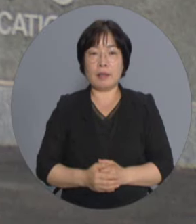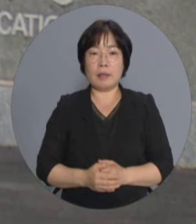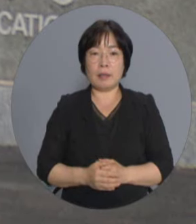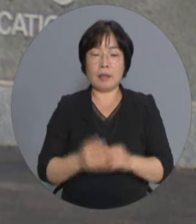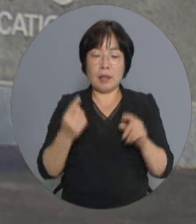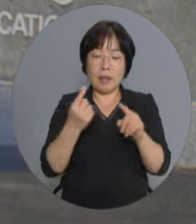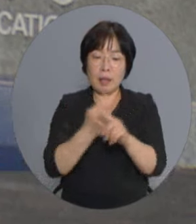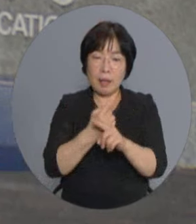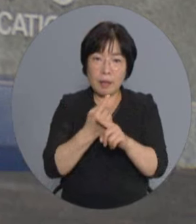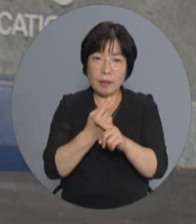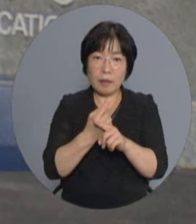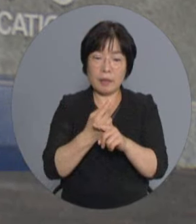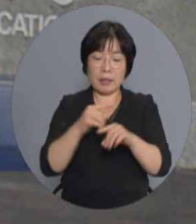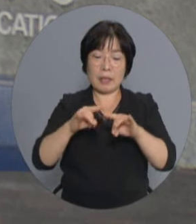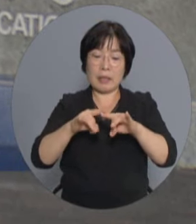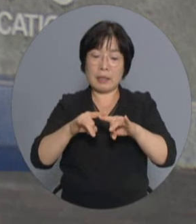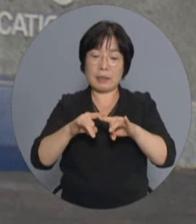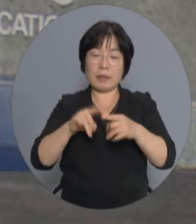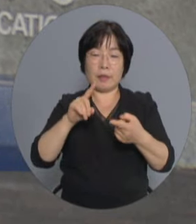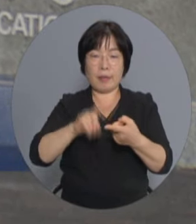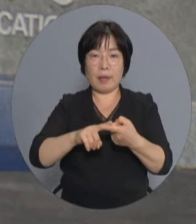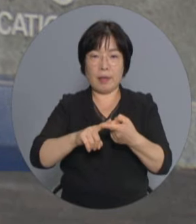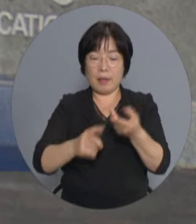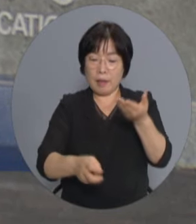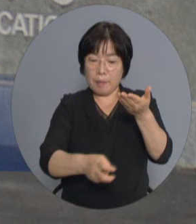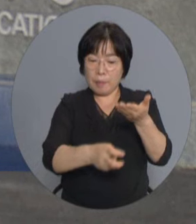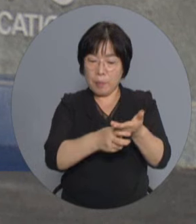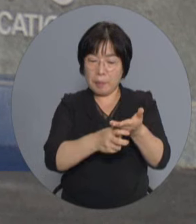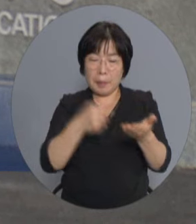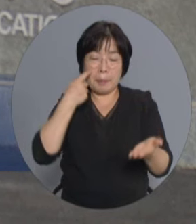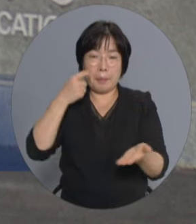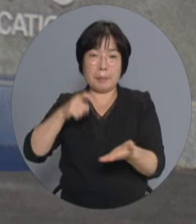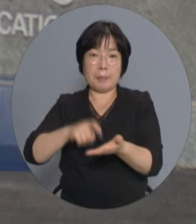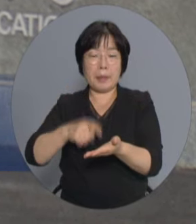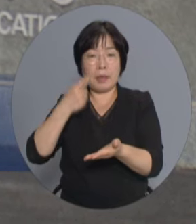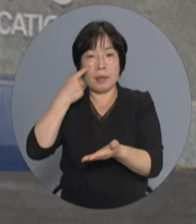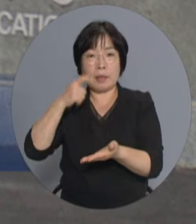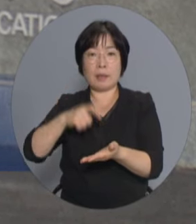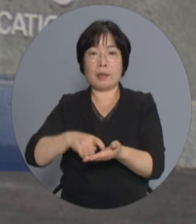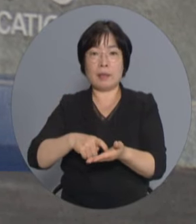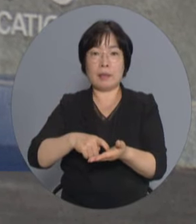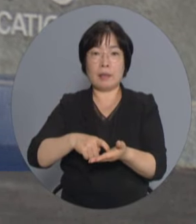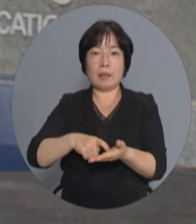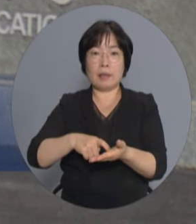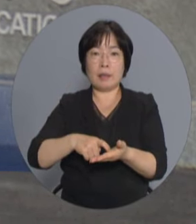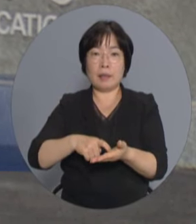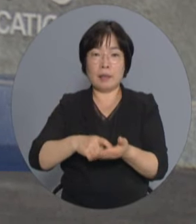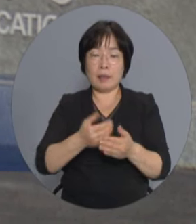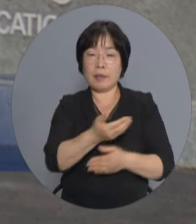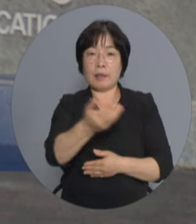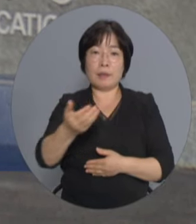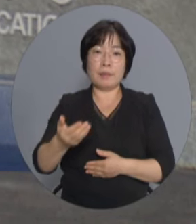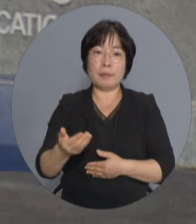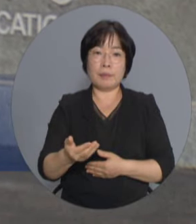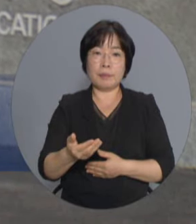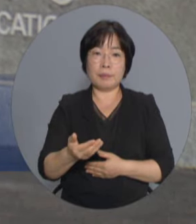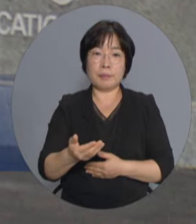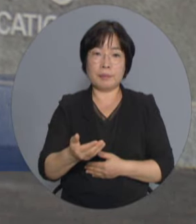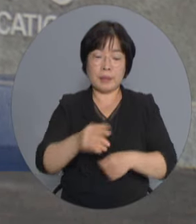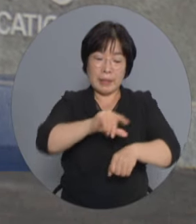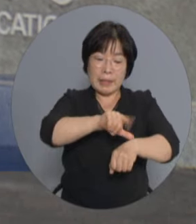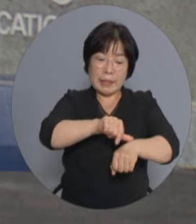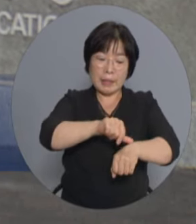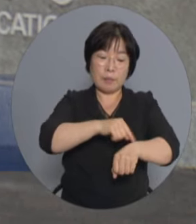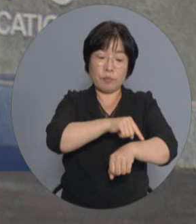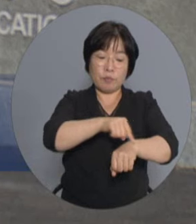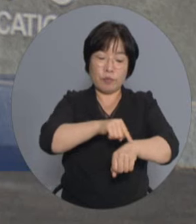매년 전자기기로 인한 부정행위 사례가 발생하고 있습니다. 선생님 여러분, 시침,